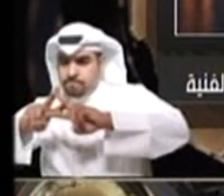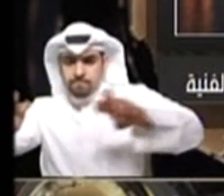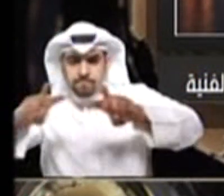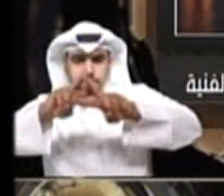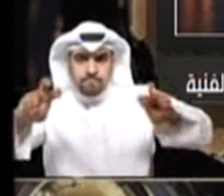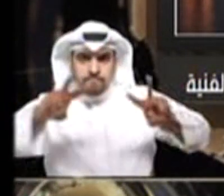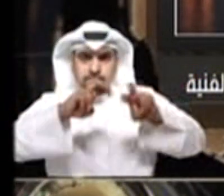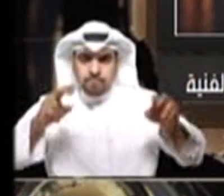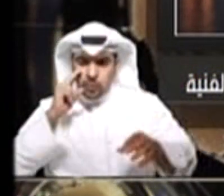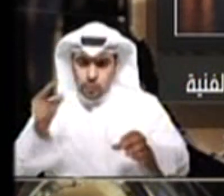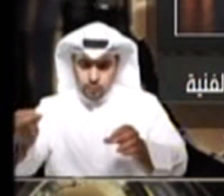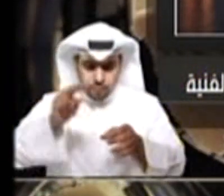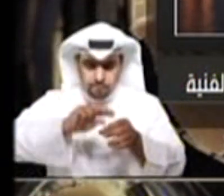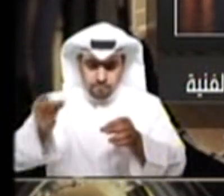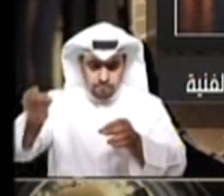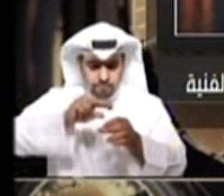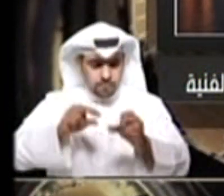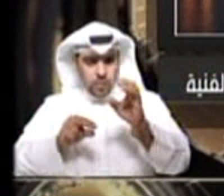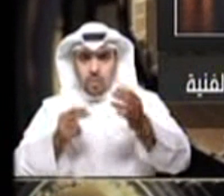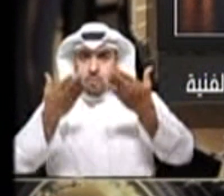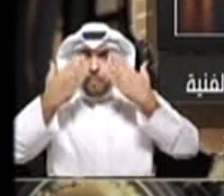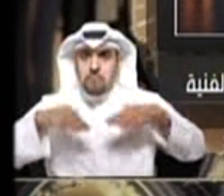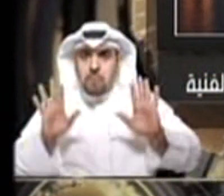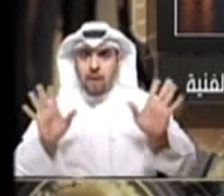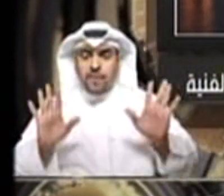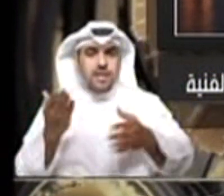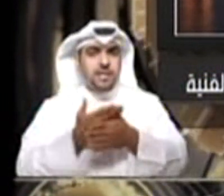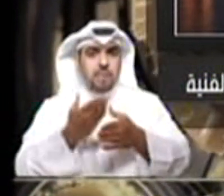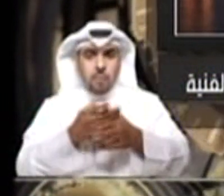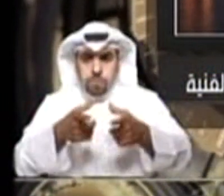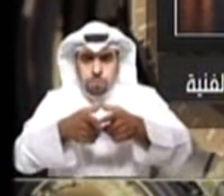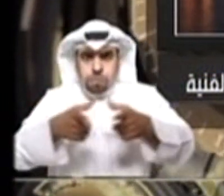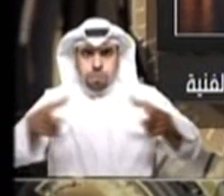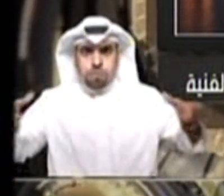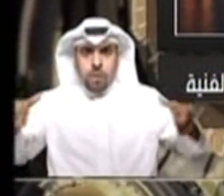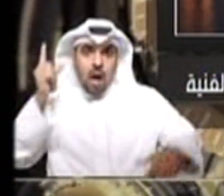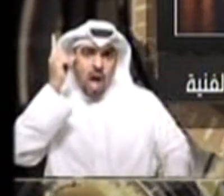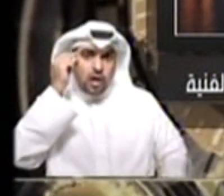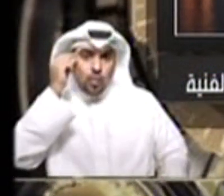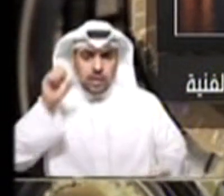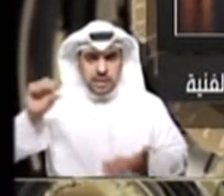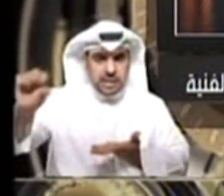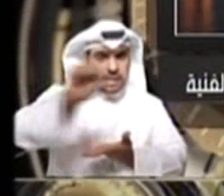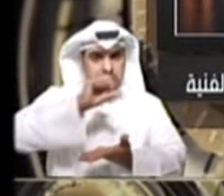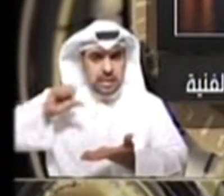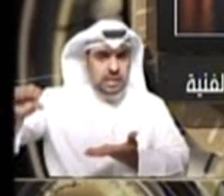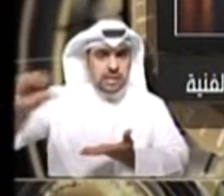السواحل للتاكد ان يعني ما في امتداد لاي بقع نفطيه او زيتيه في المنطقه،